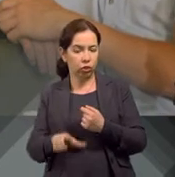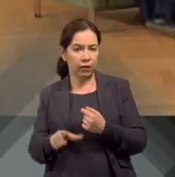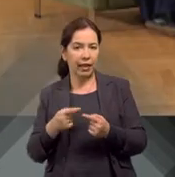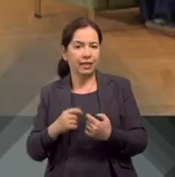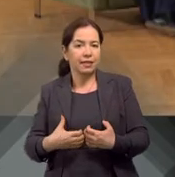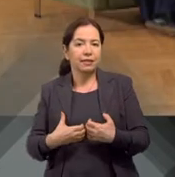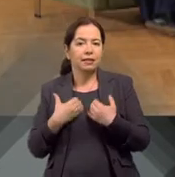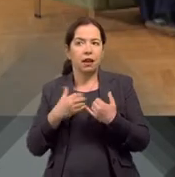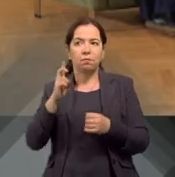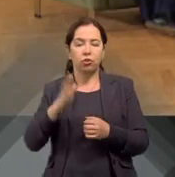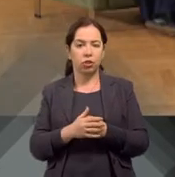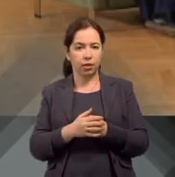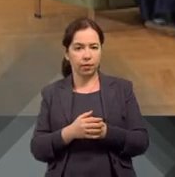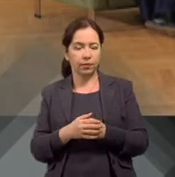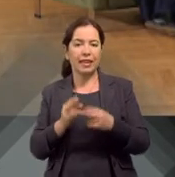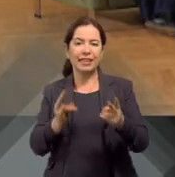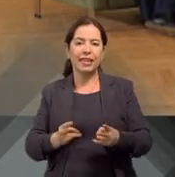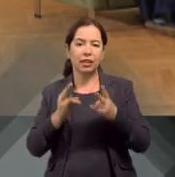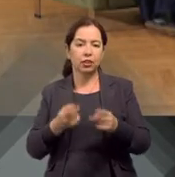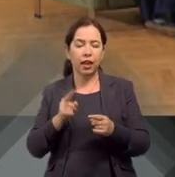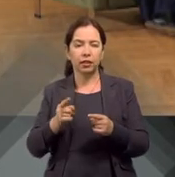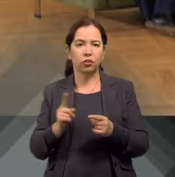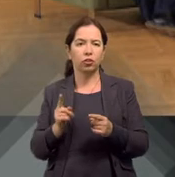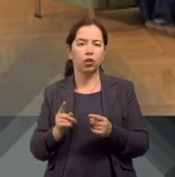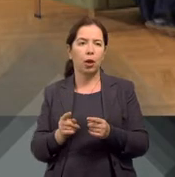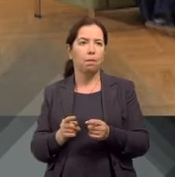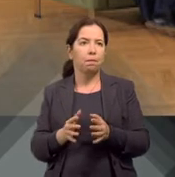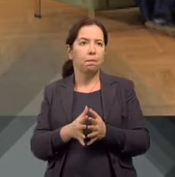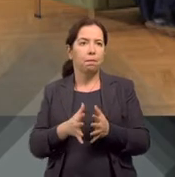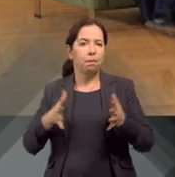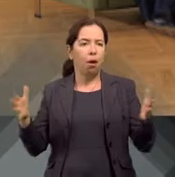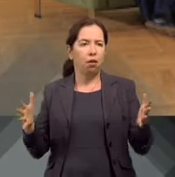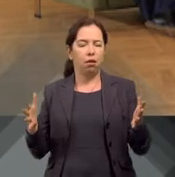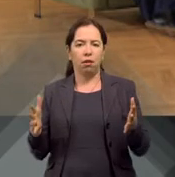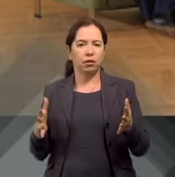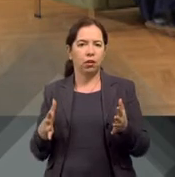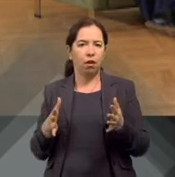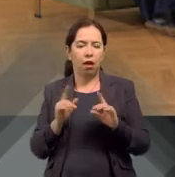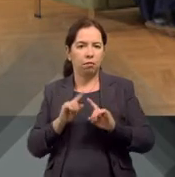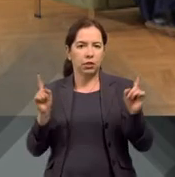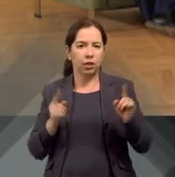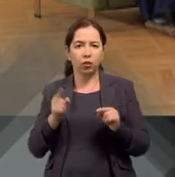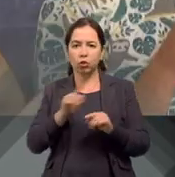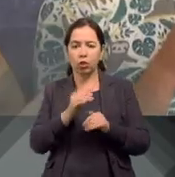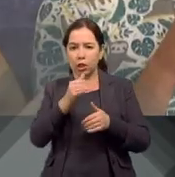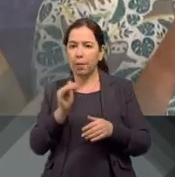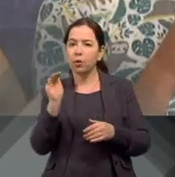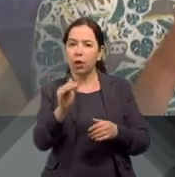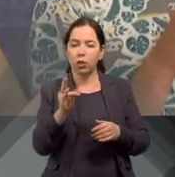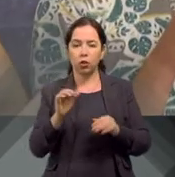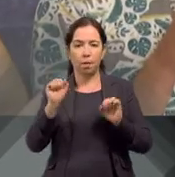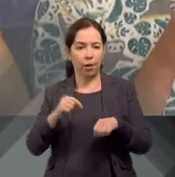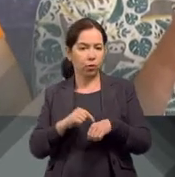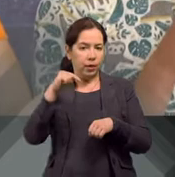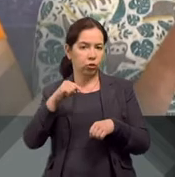Божий. Нежность – это что-то более такое абстрактное, то есть то, что мы не можем потрогать физически, да, но то, что мы можем ощутить,